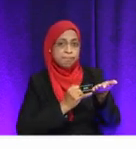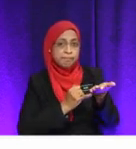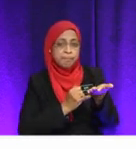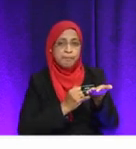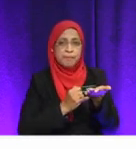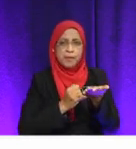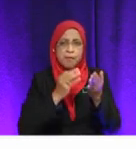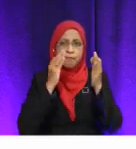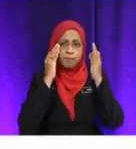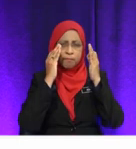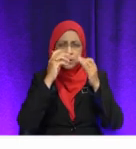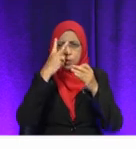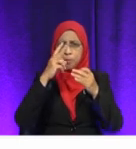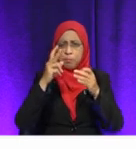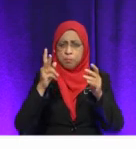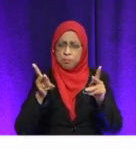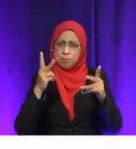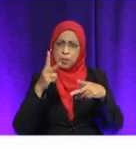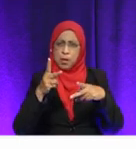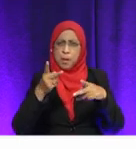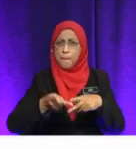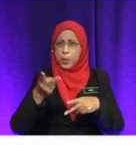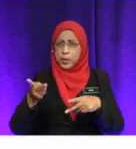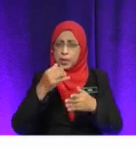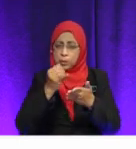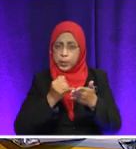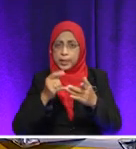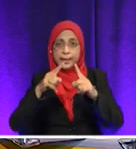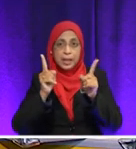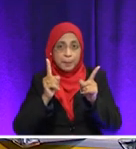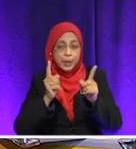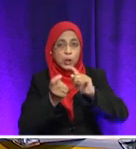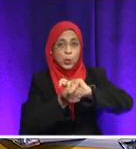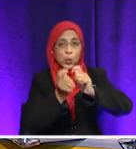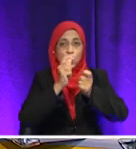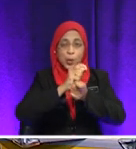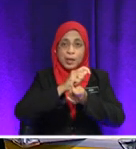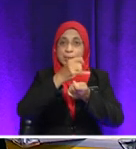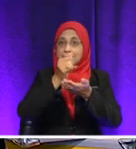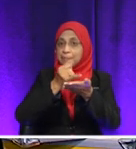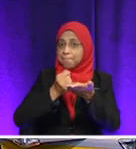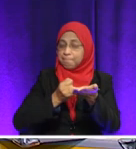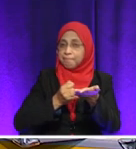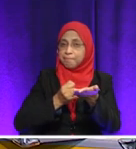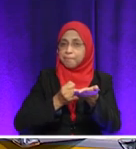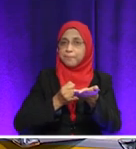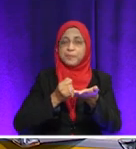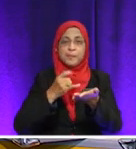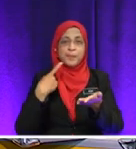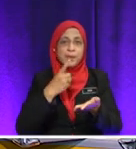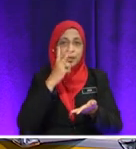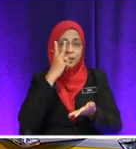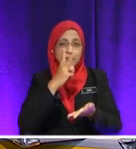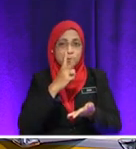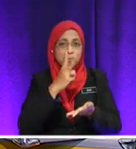dengan terpenci itu ialah produk yang akan dilukis jadi lukisannya juga berperan yang menunjukkan sifat akhir sesuatu